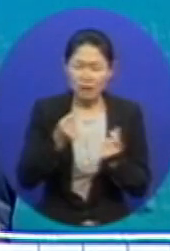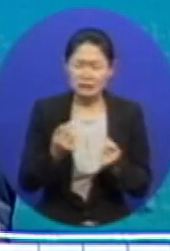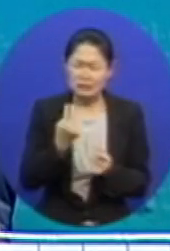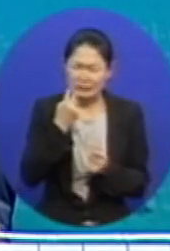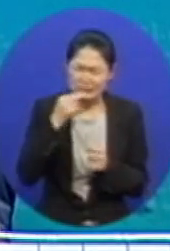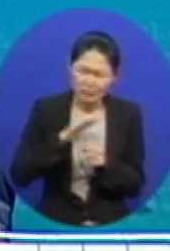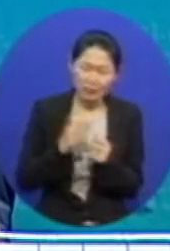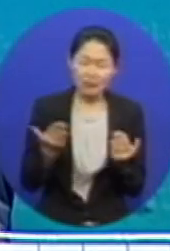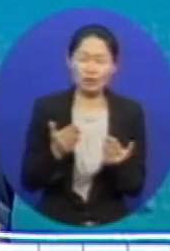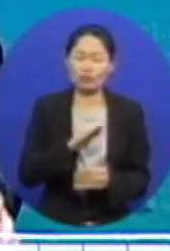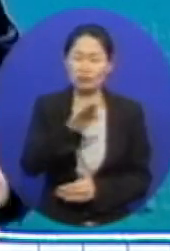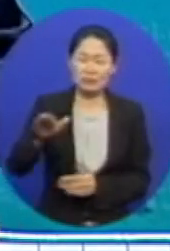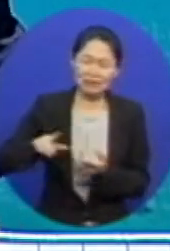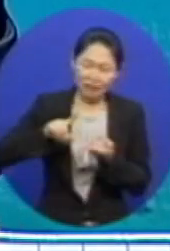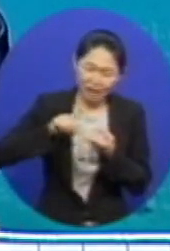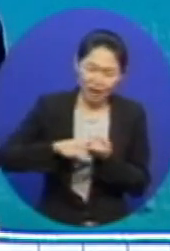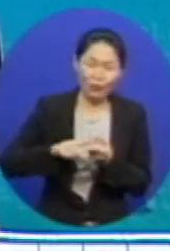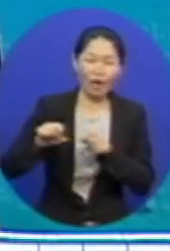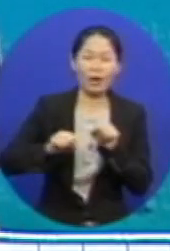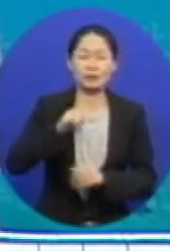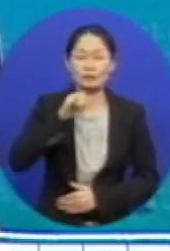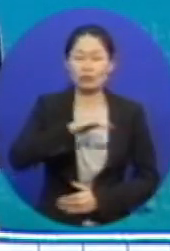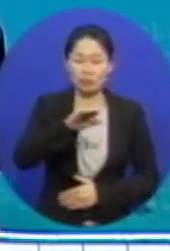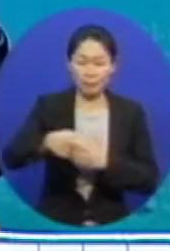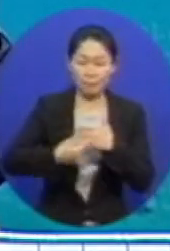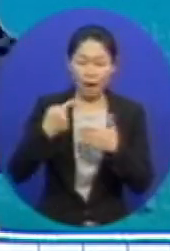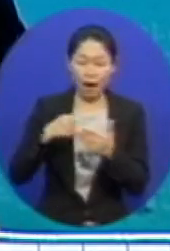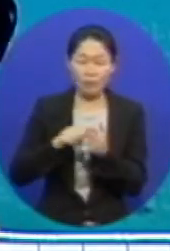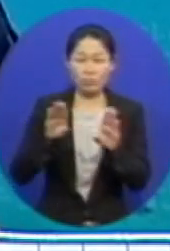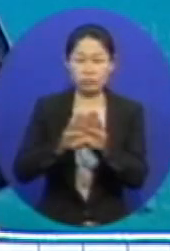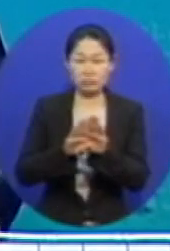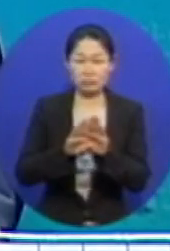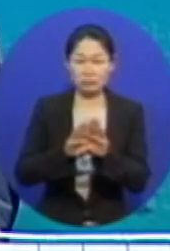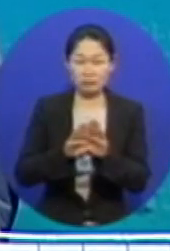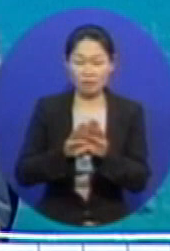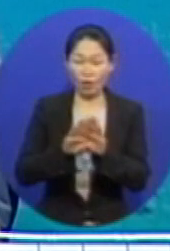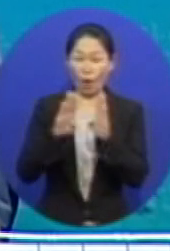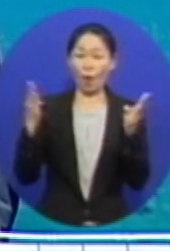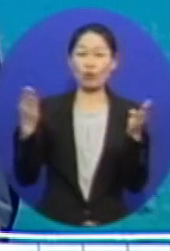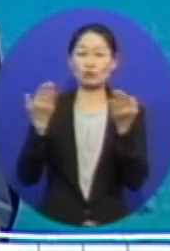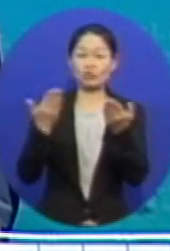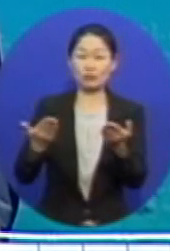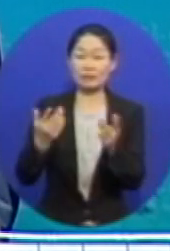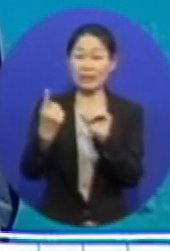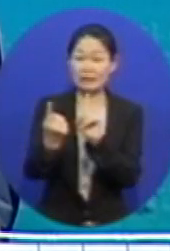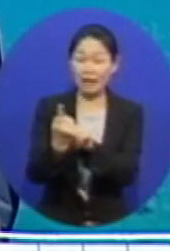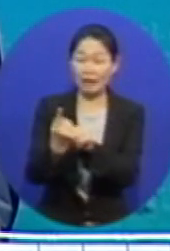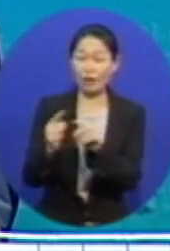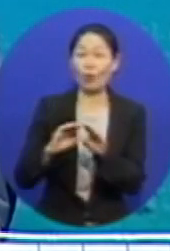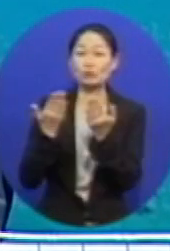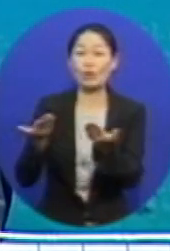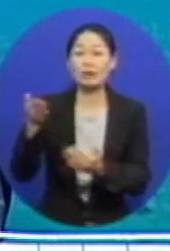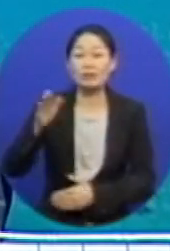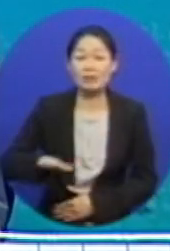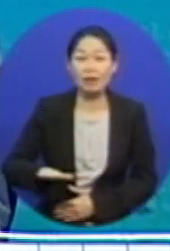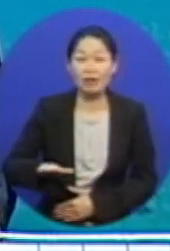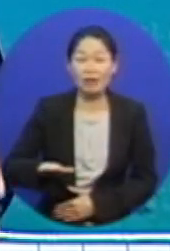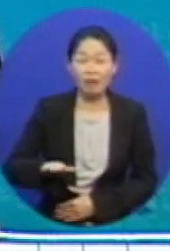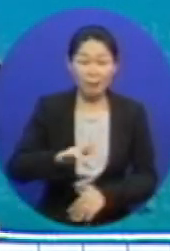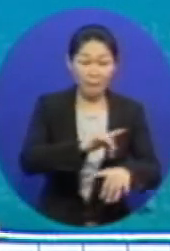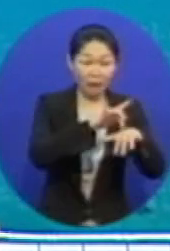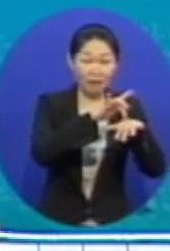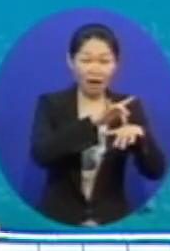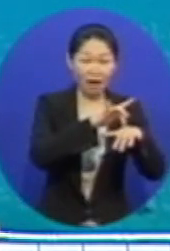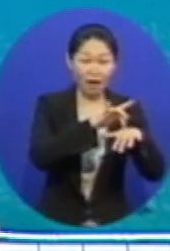거예요 우리들의 마음의 문을 열어 조회 들자 상에게 여러 줘야죠 마귀가